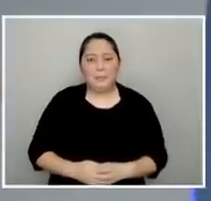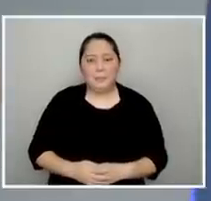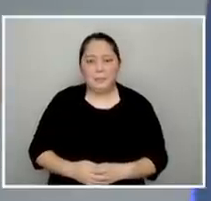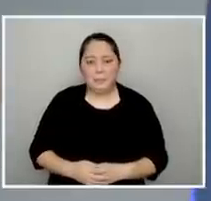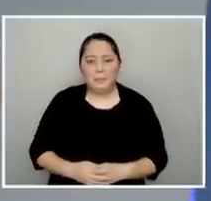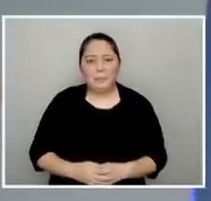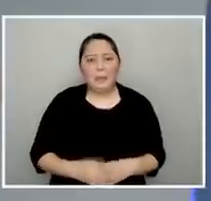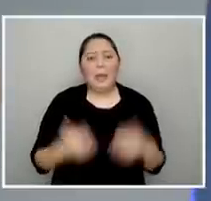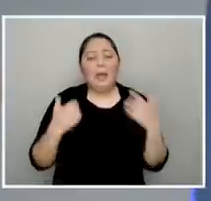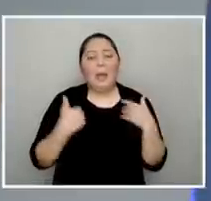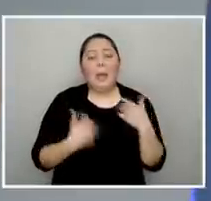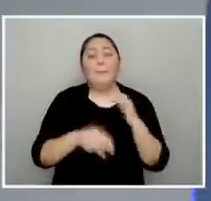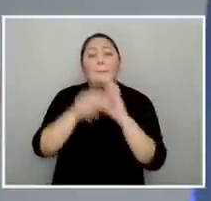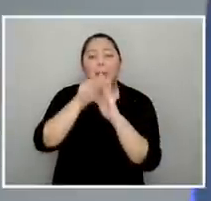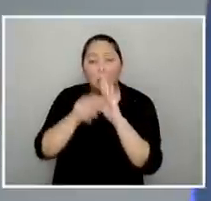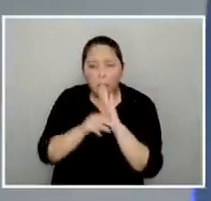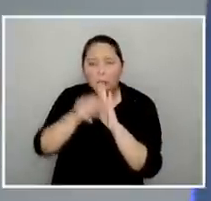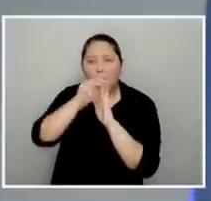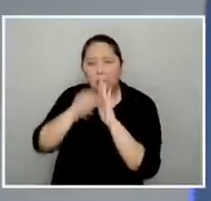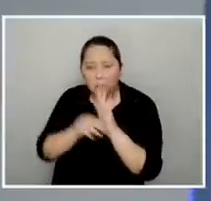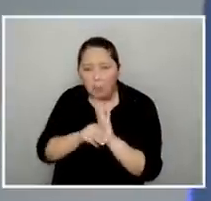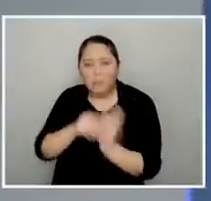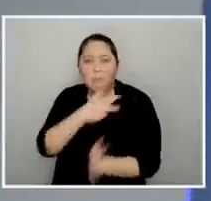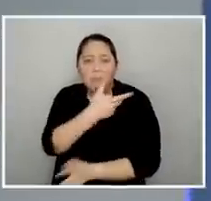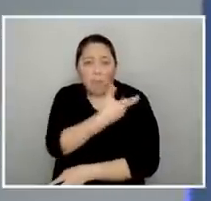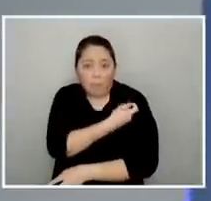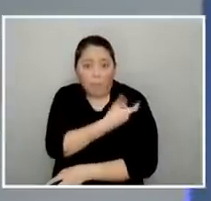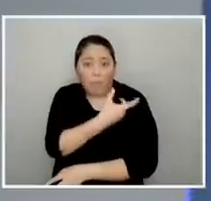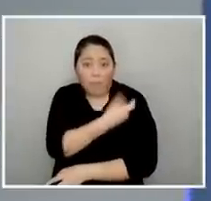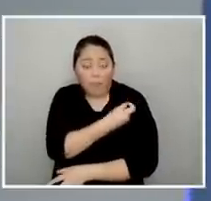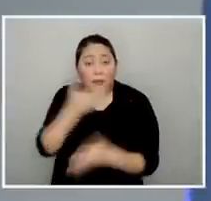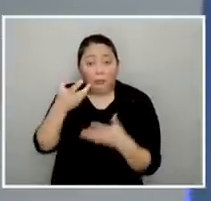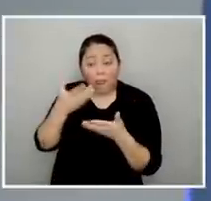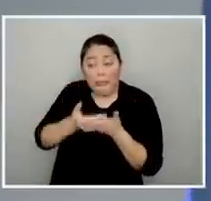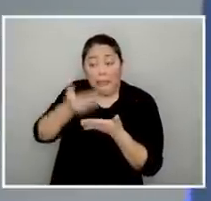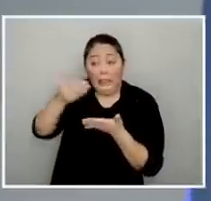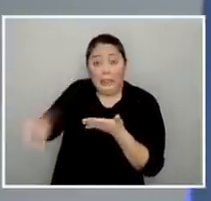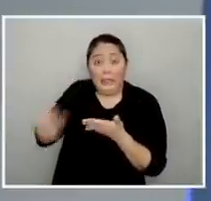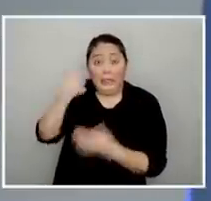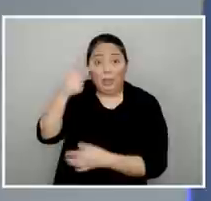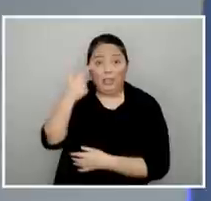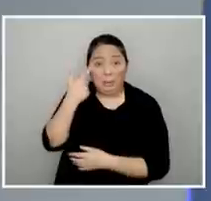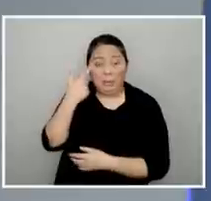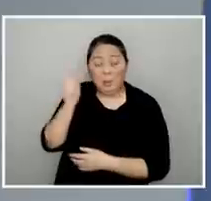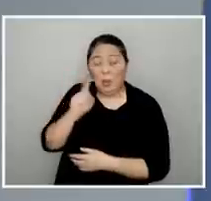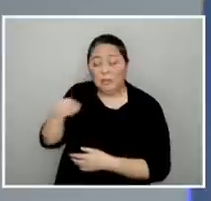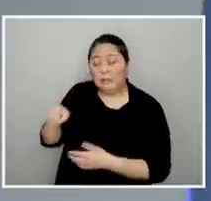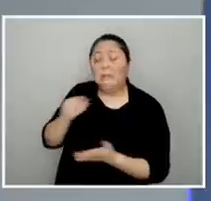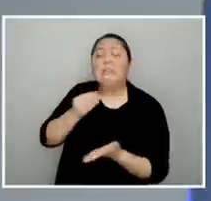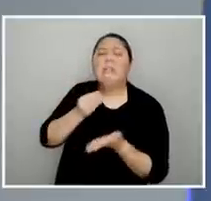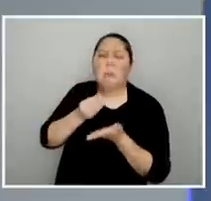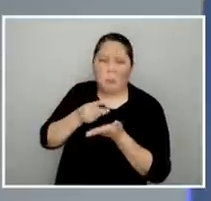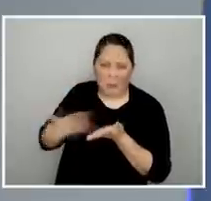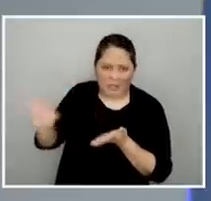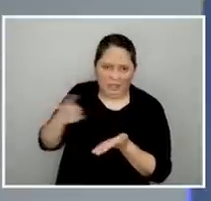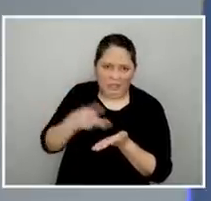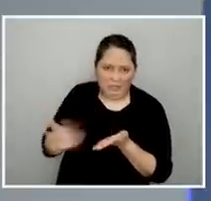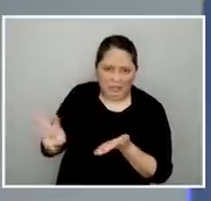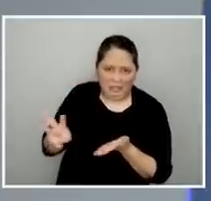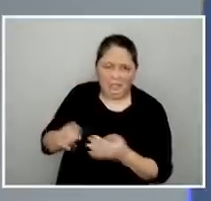Milyon-milyong doses ng COVID vaccines na binili ng gobyerno ang itinuturing na wastage o nasayang. Meron